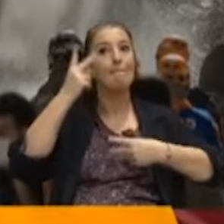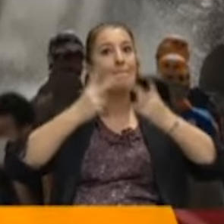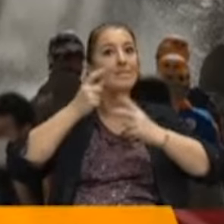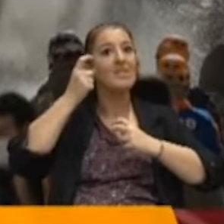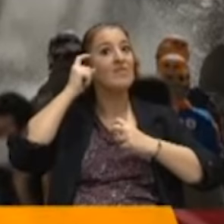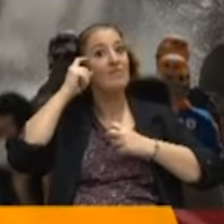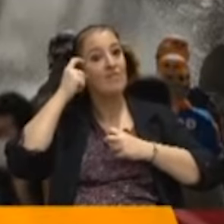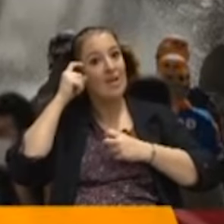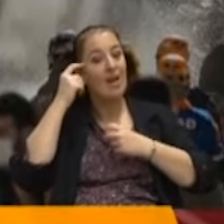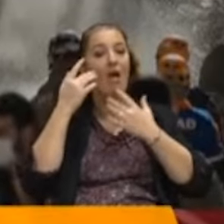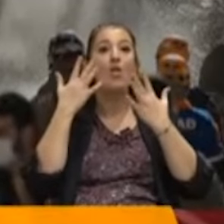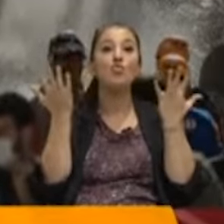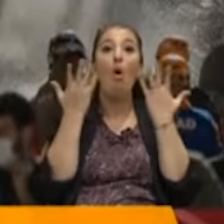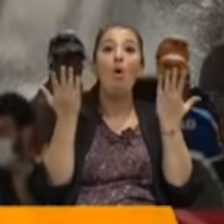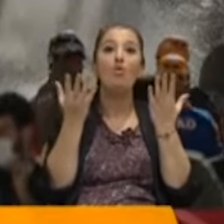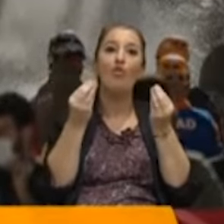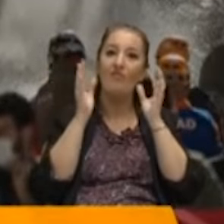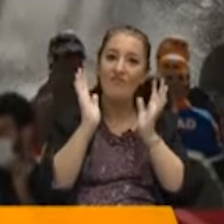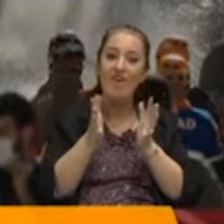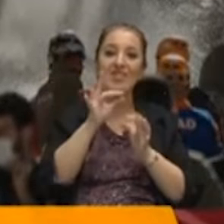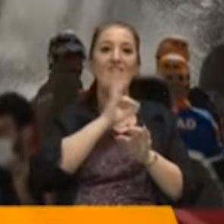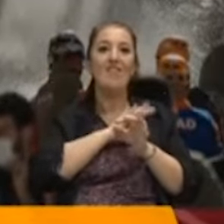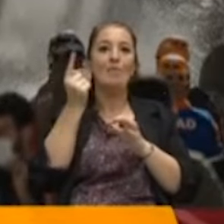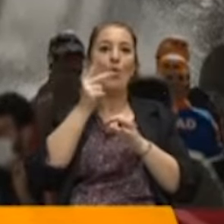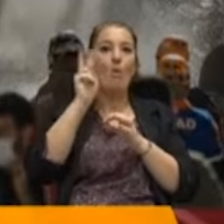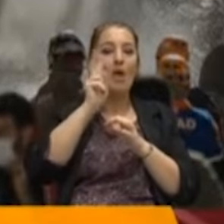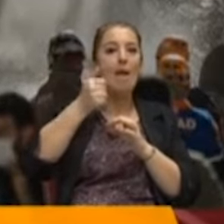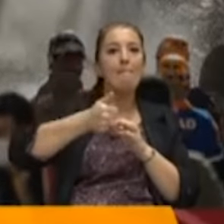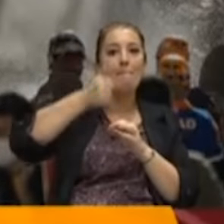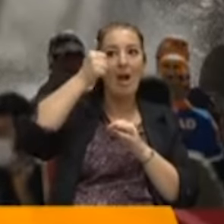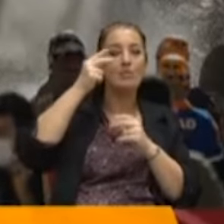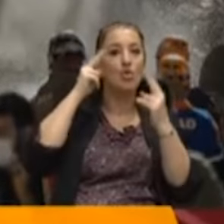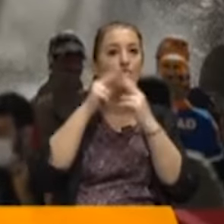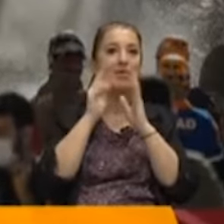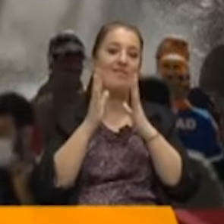uyarılarla çok daha faydalı bir modeli yine bakanlığımızla görüşmeye devam ediyor olacağız.